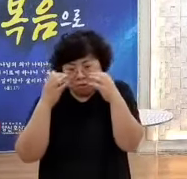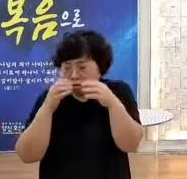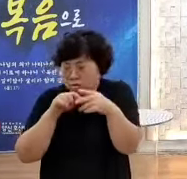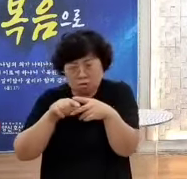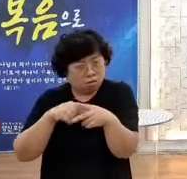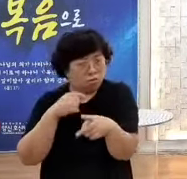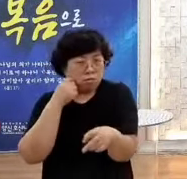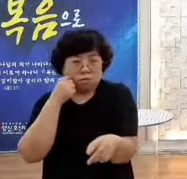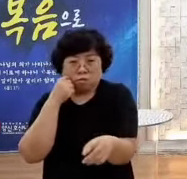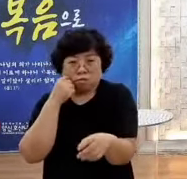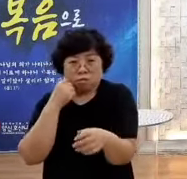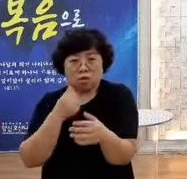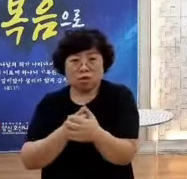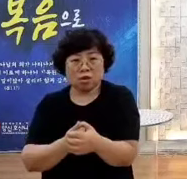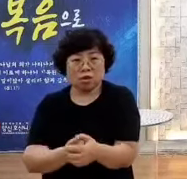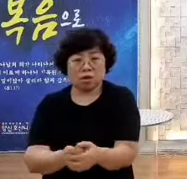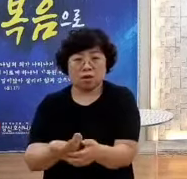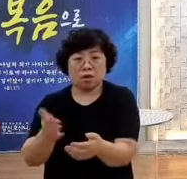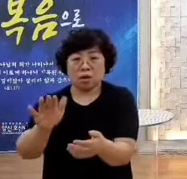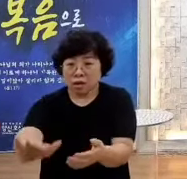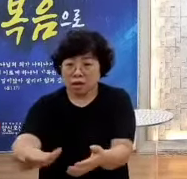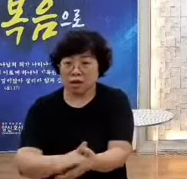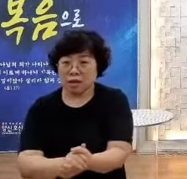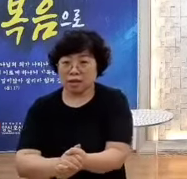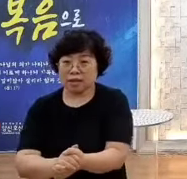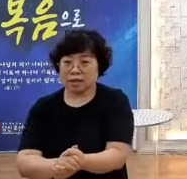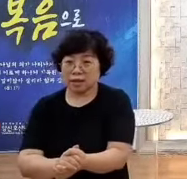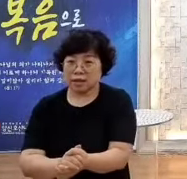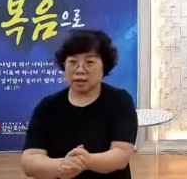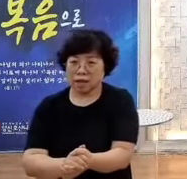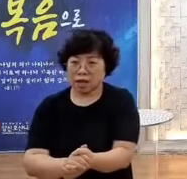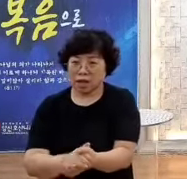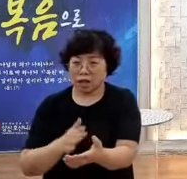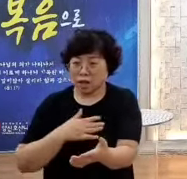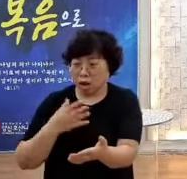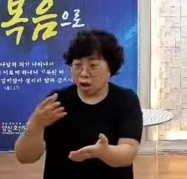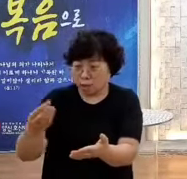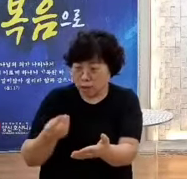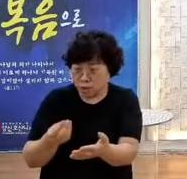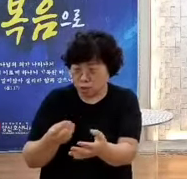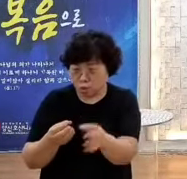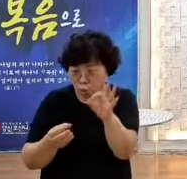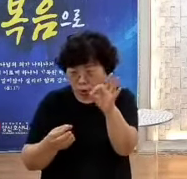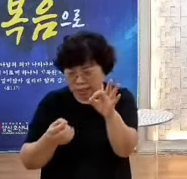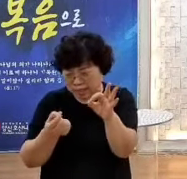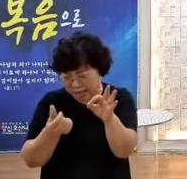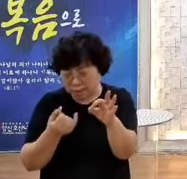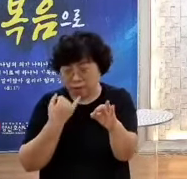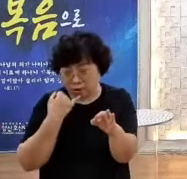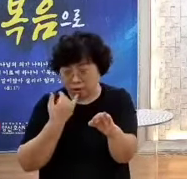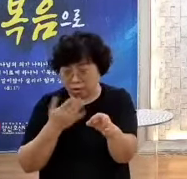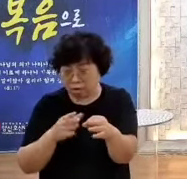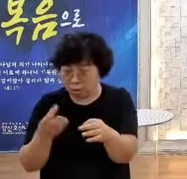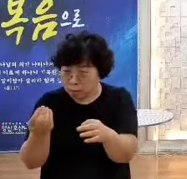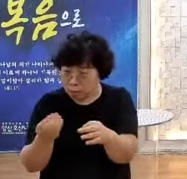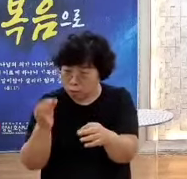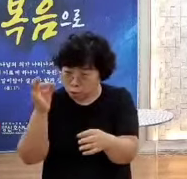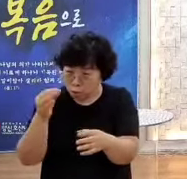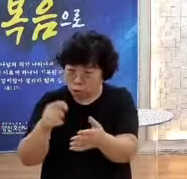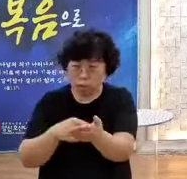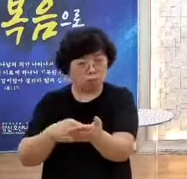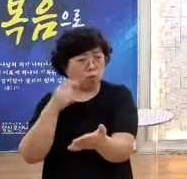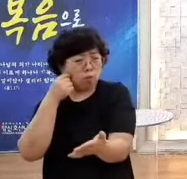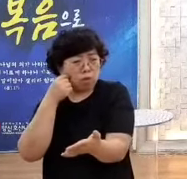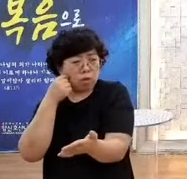아마 이루 다 할 수 없어요. 그런데 그 쓴 금액이 얼마 안 되면 또 모르지만, 예를 들어서 내가 도저히 갚을 수 없는